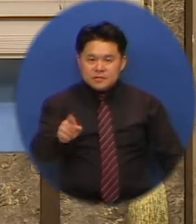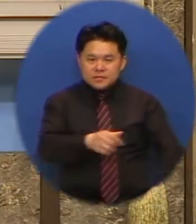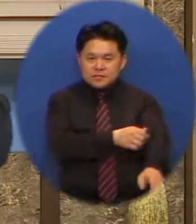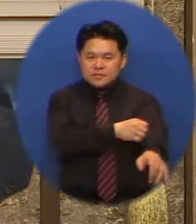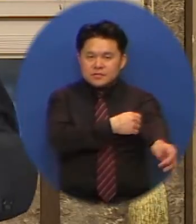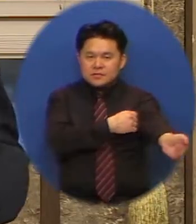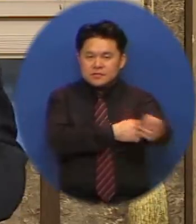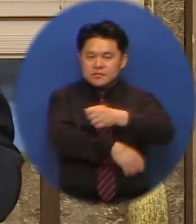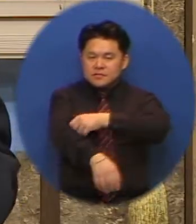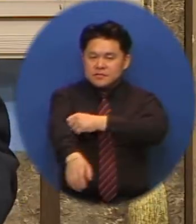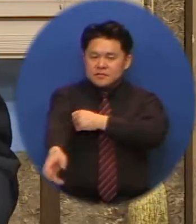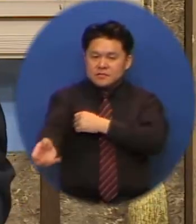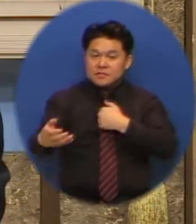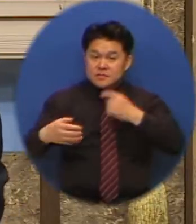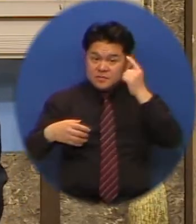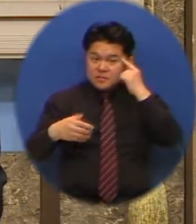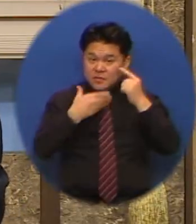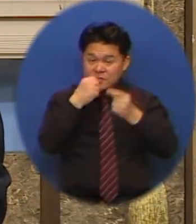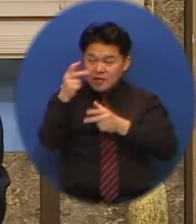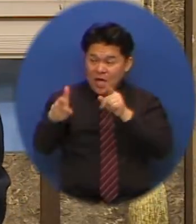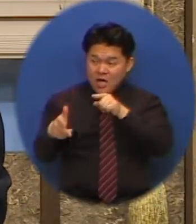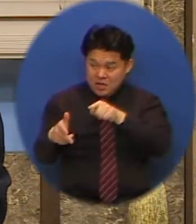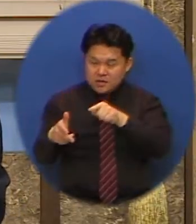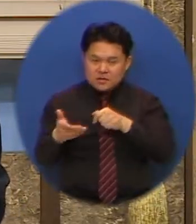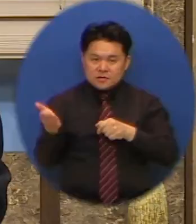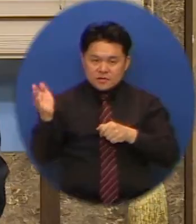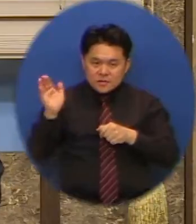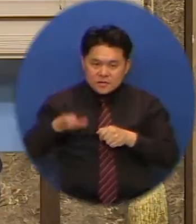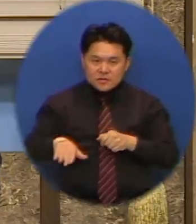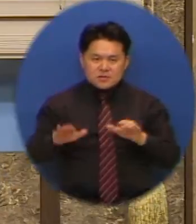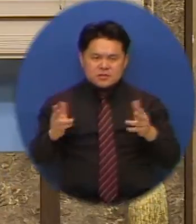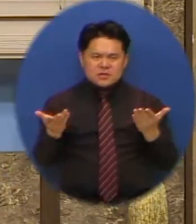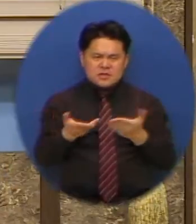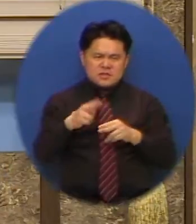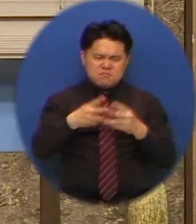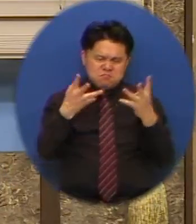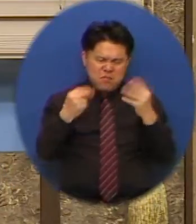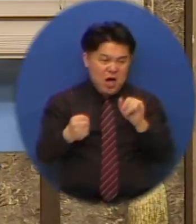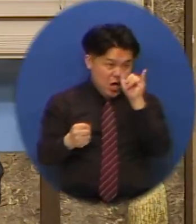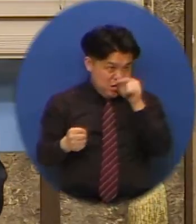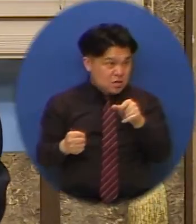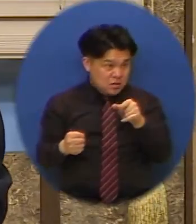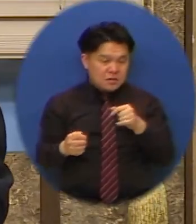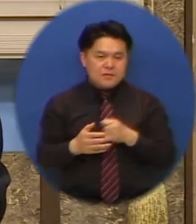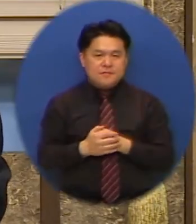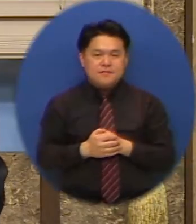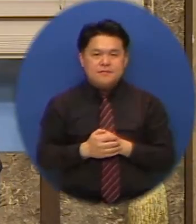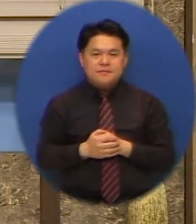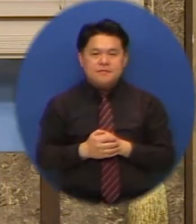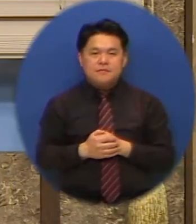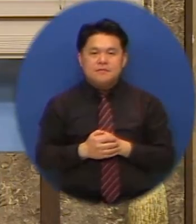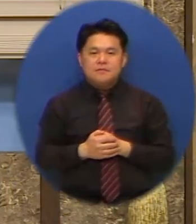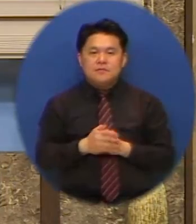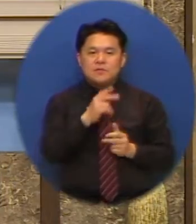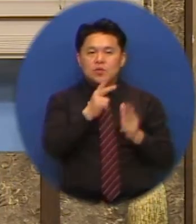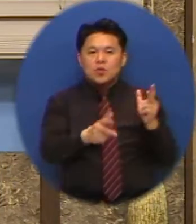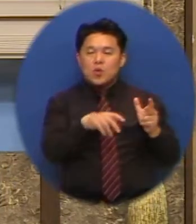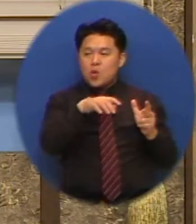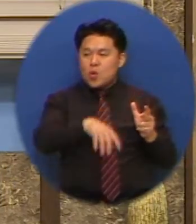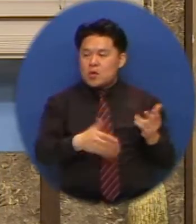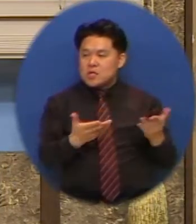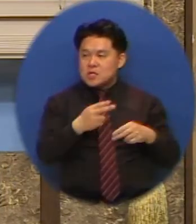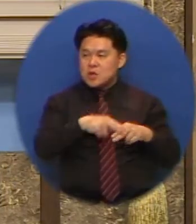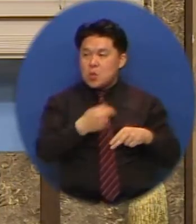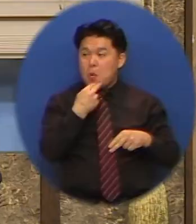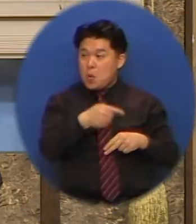저는 하나의 복지 산업이거든요. 네. 복지 산업에서 엄청난 지금 일자리가 만들어지고 예. 있습니다. 네. 지금 제조업에서는 일자리가 안